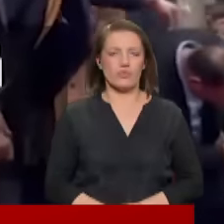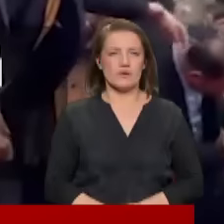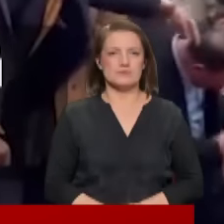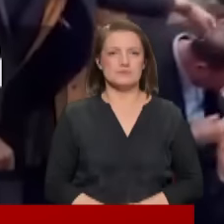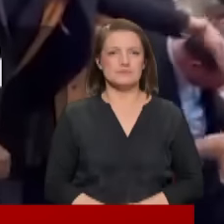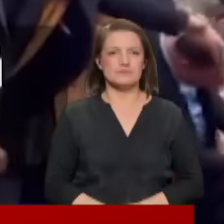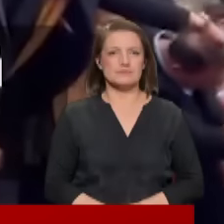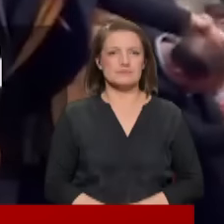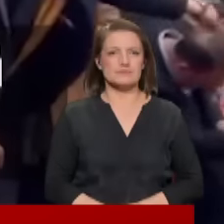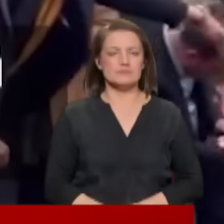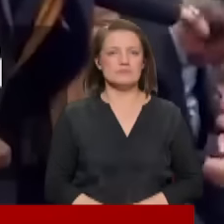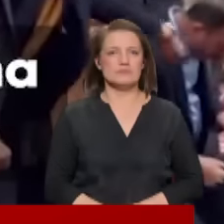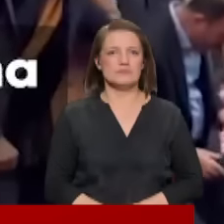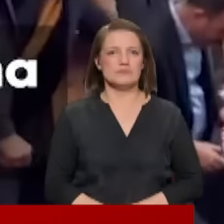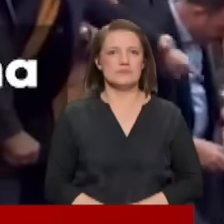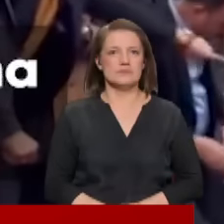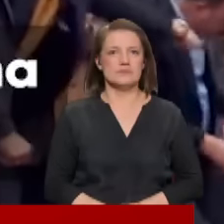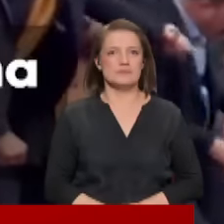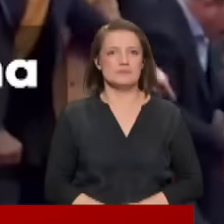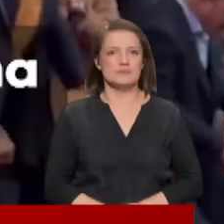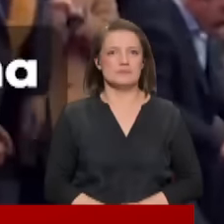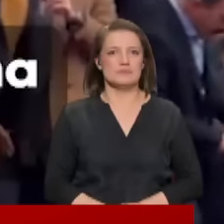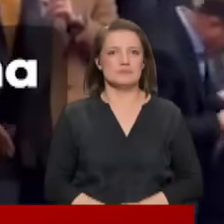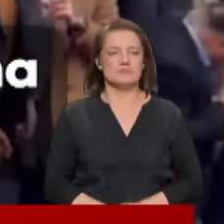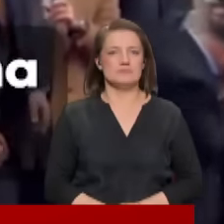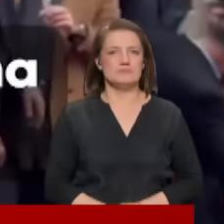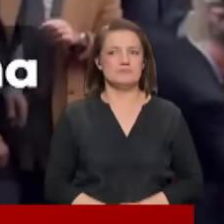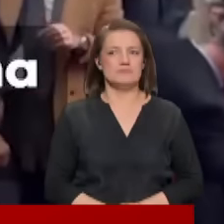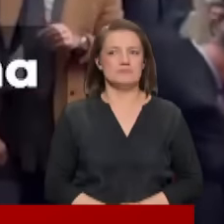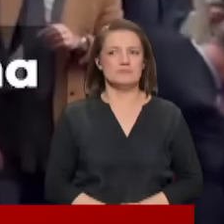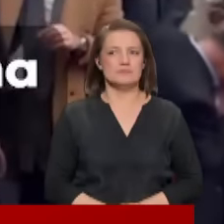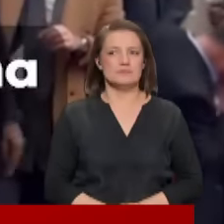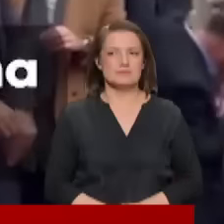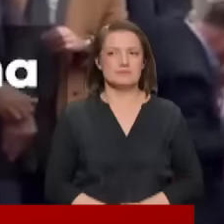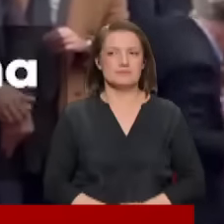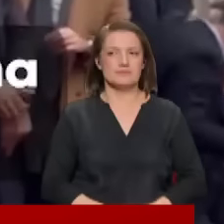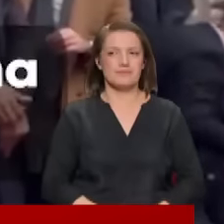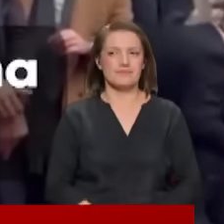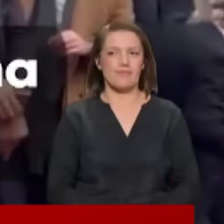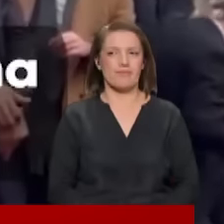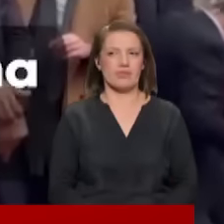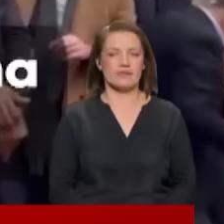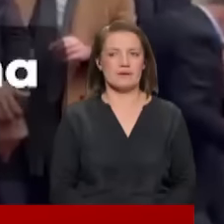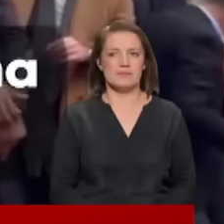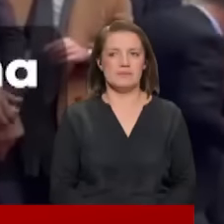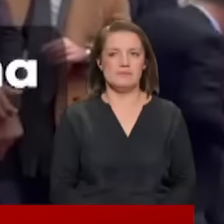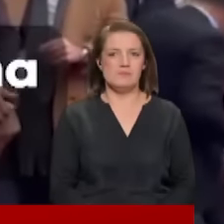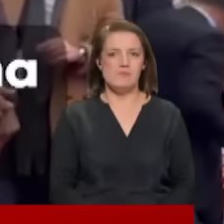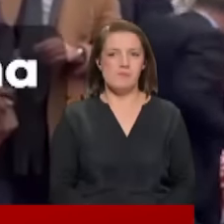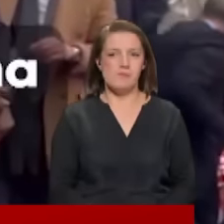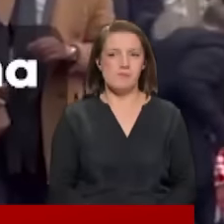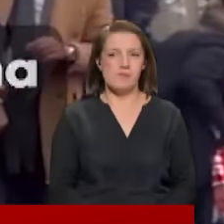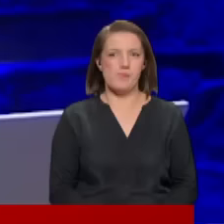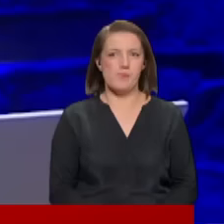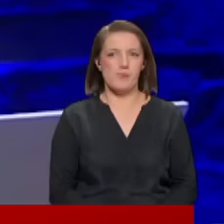Belediye Başkanı olarak ve Siverek Belediye Başkanı Hasan İzol olarak sizlerin karşısına çıkmayı Yüce Rabbim'den